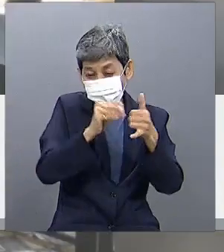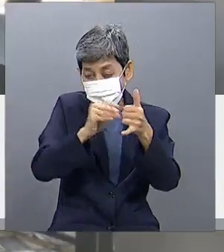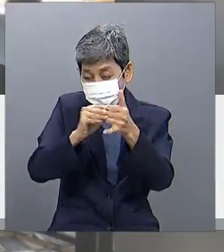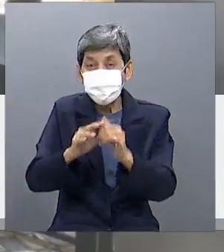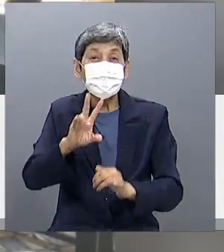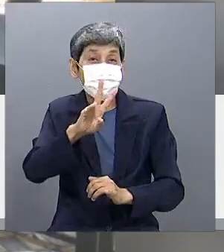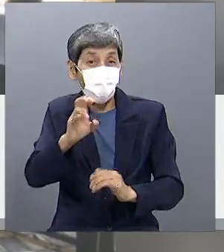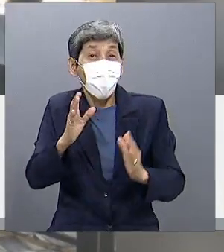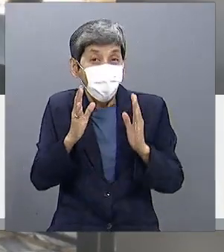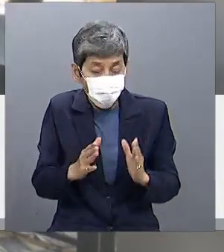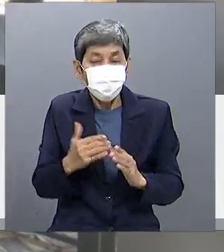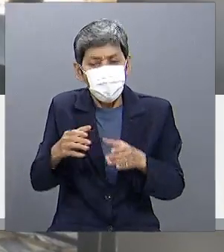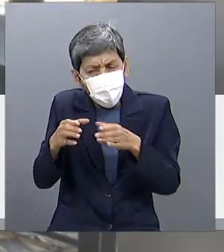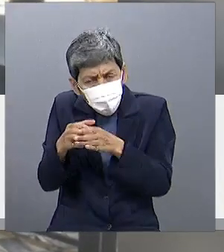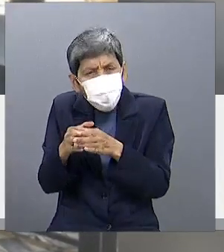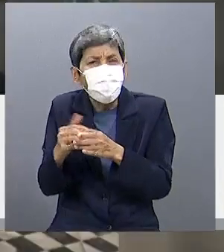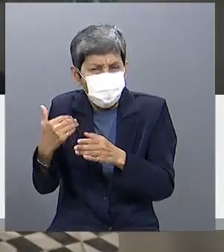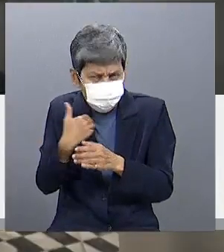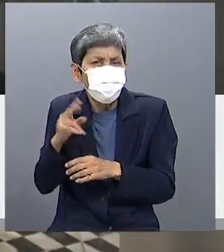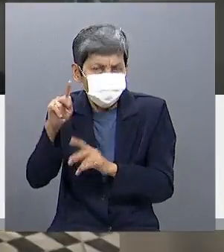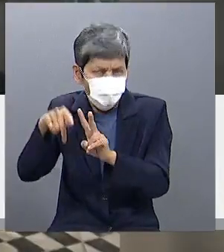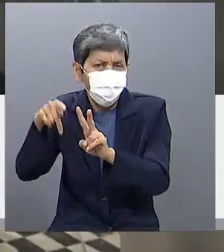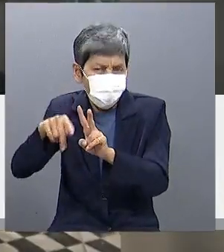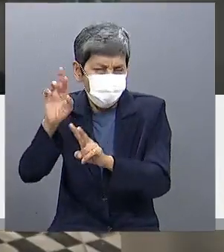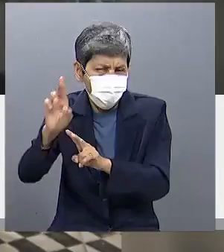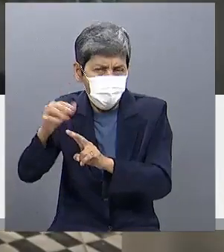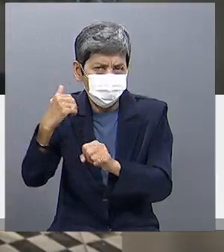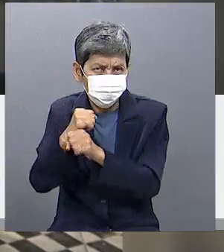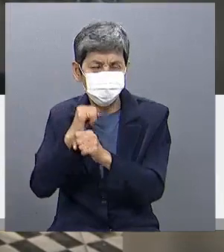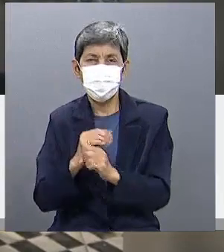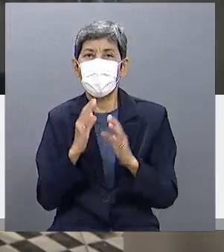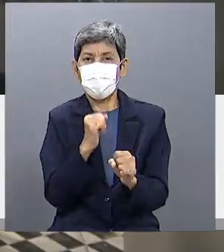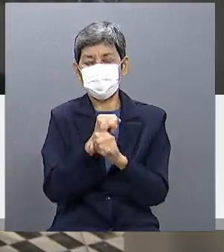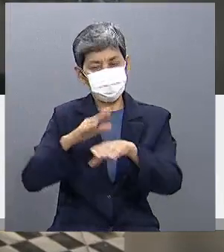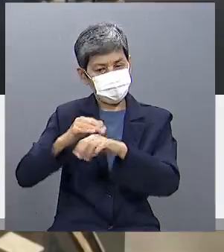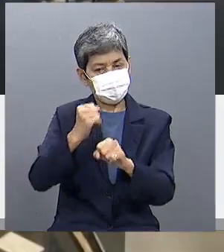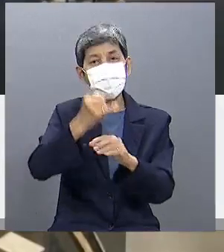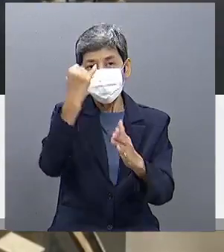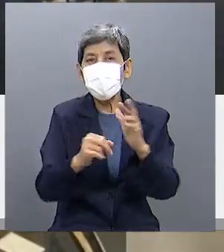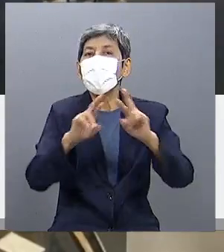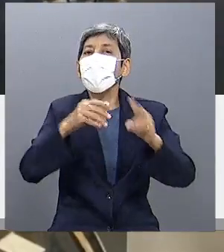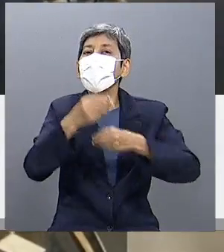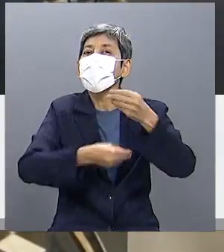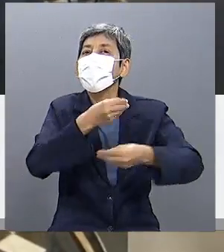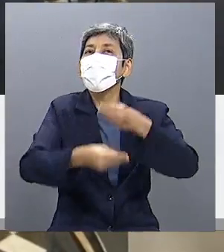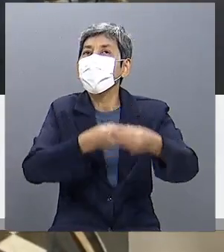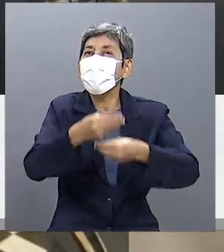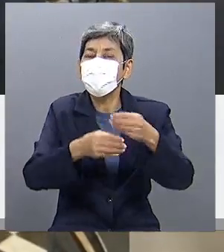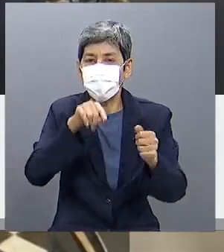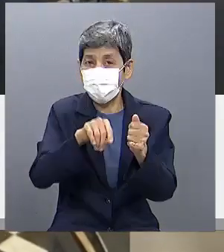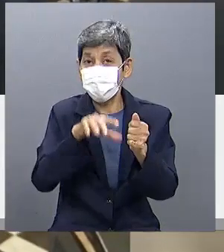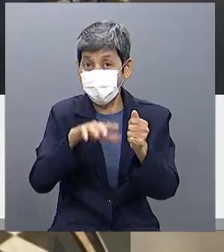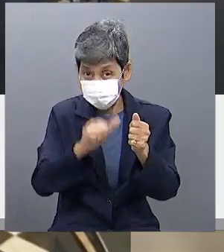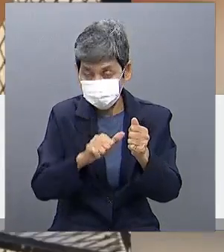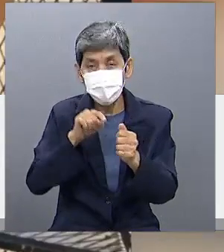คนและมีกลุ่มเสี่ยงอีกมากกว่า 2พันคนค่ะเจ้าหน้าที่แจ้งความดำเนินคดีกับร้านอาหารกึ่งผับในเขตเมืองและเขตอำเภอ